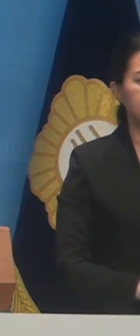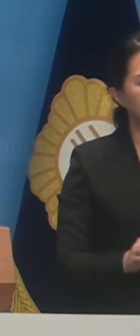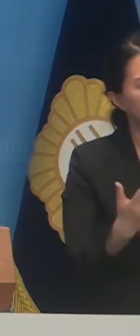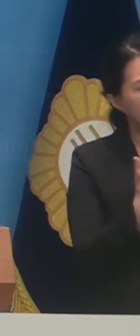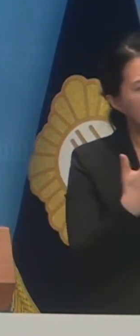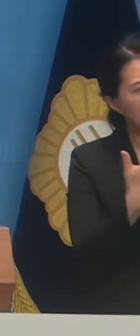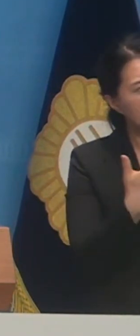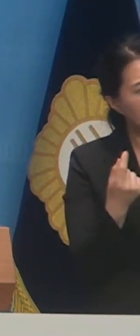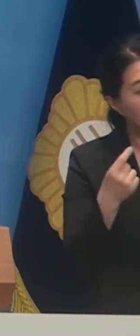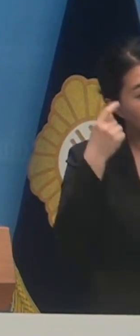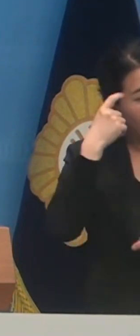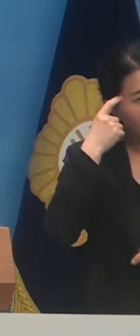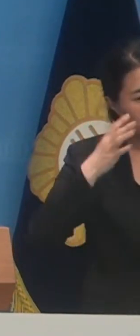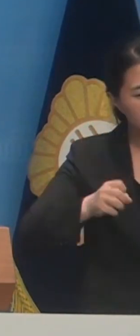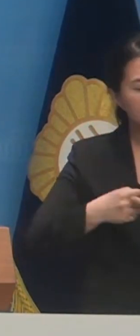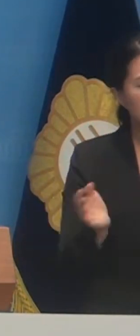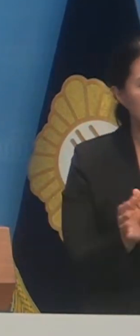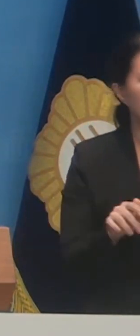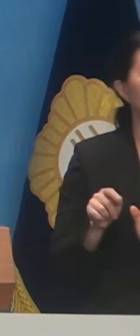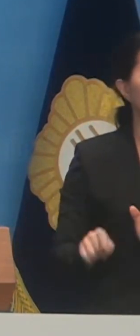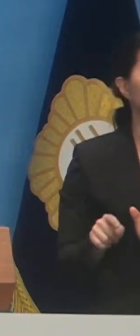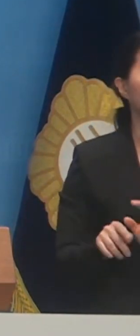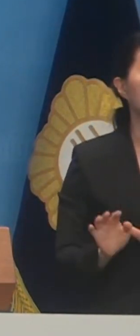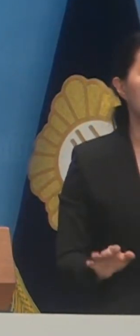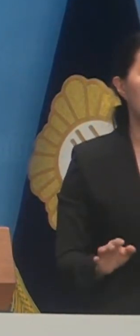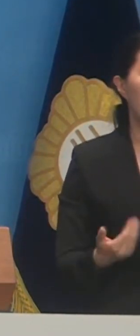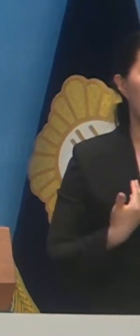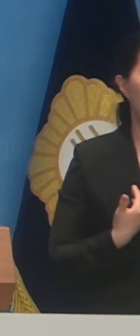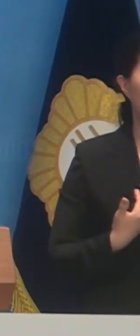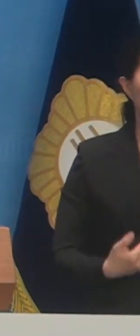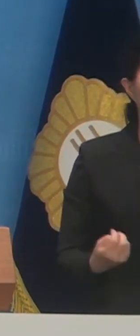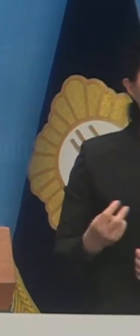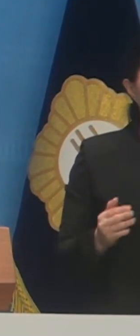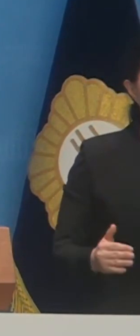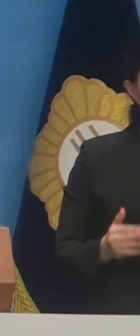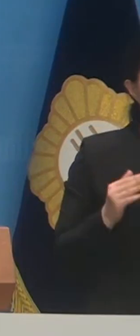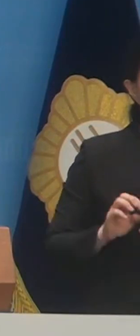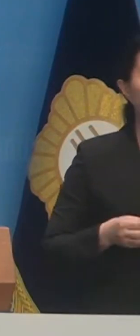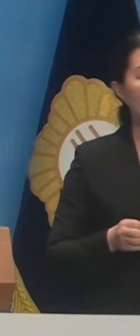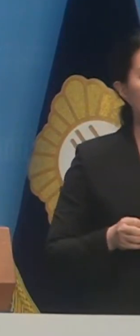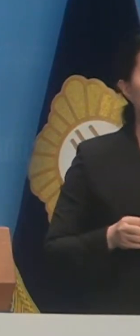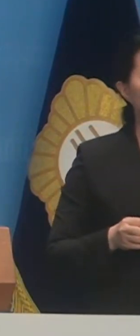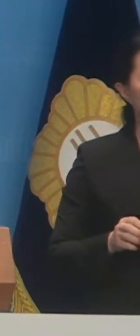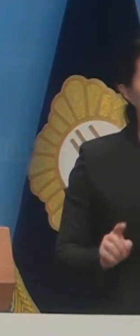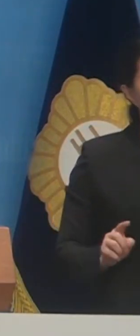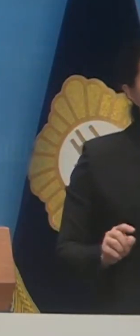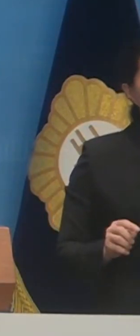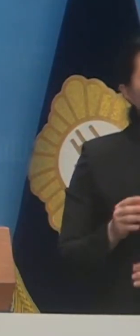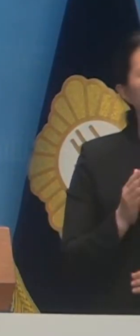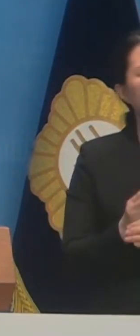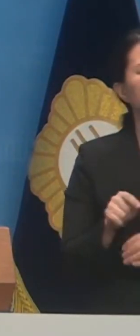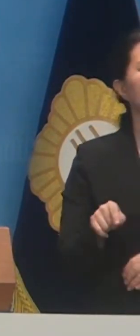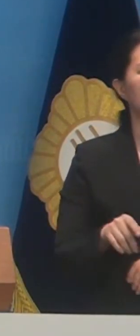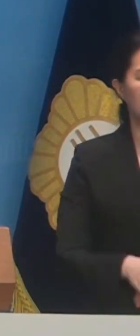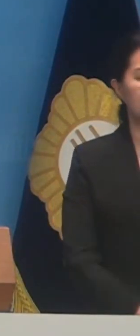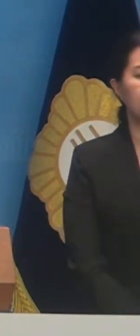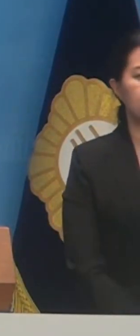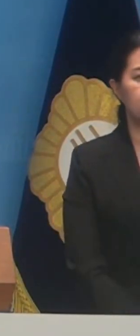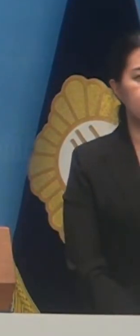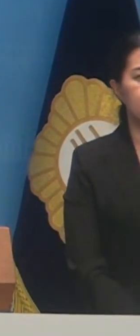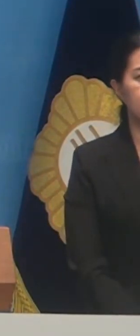왜냐하면 위헌정당 국민의힘이 조용히 재창당의 꼼수를 모락모락 피워내고 있기